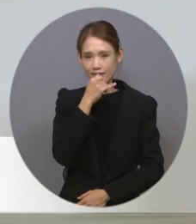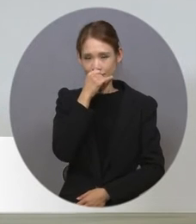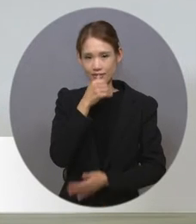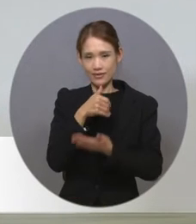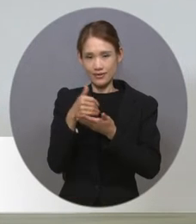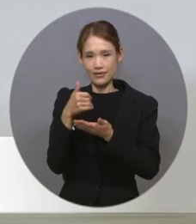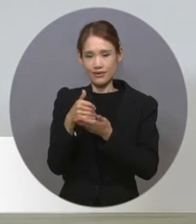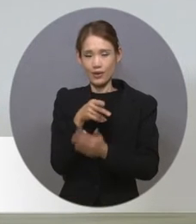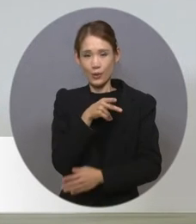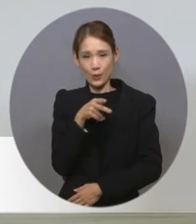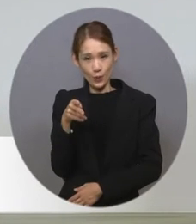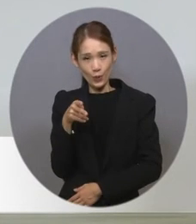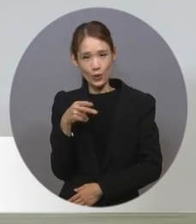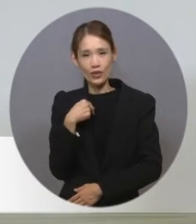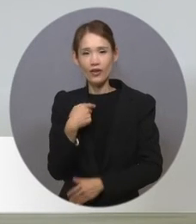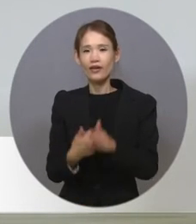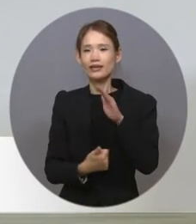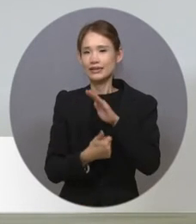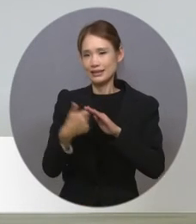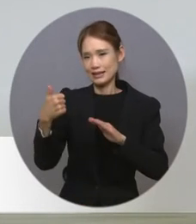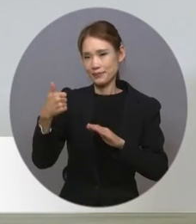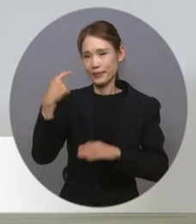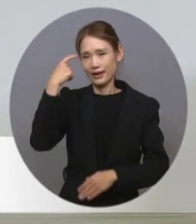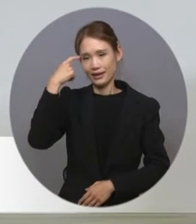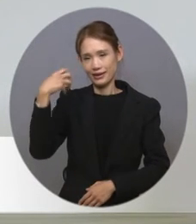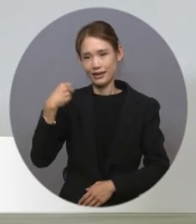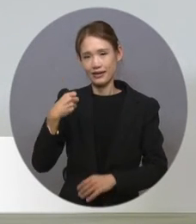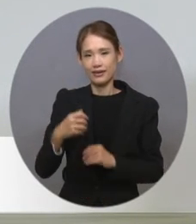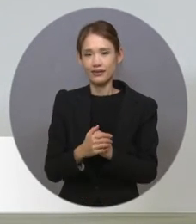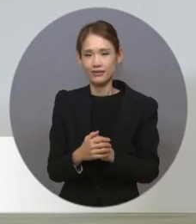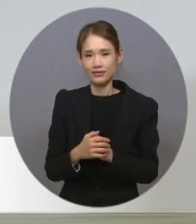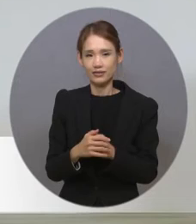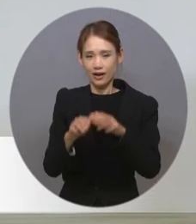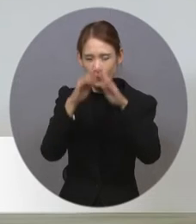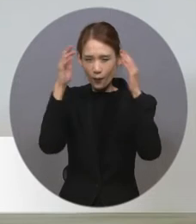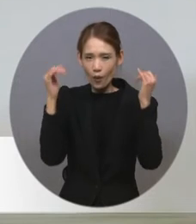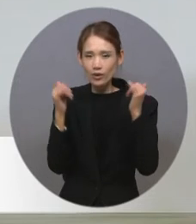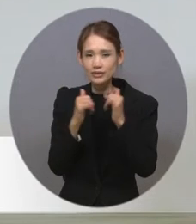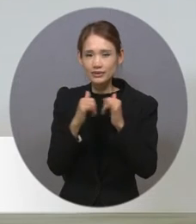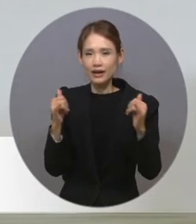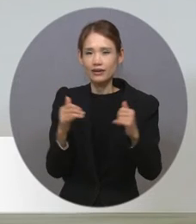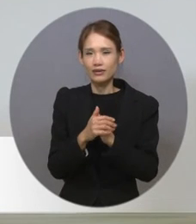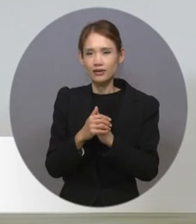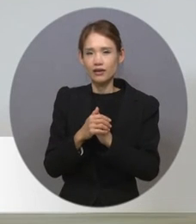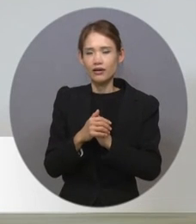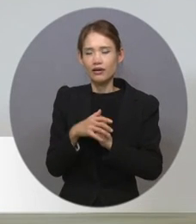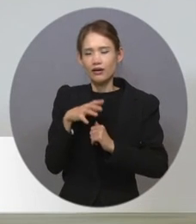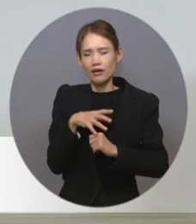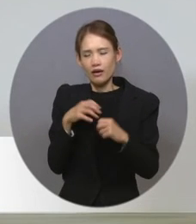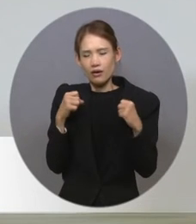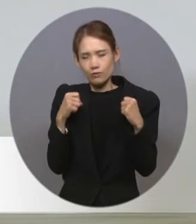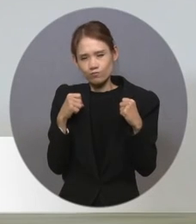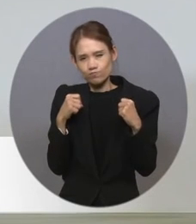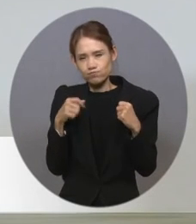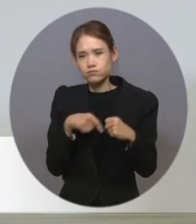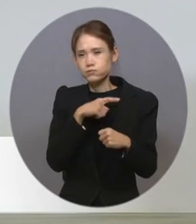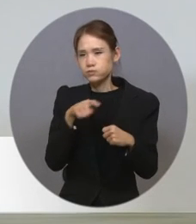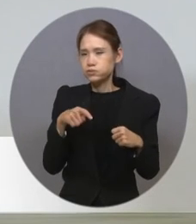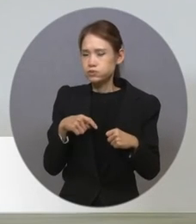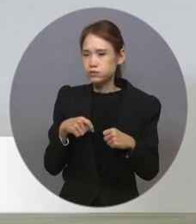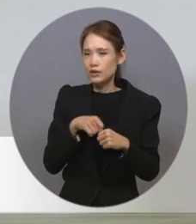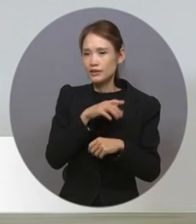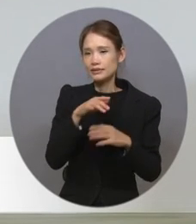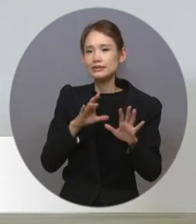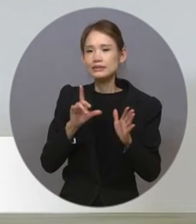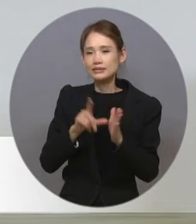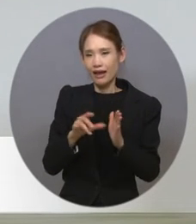무지개를 저는 희망이라고 생각을 하거든요. 그래서 모든 사람들이 각박한 시대에 이